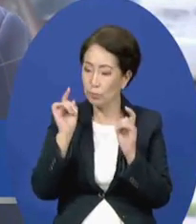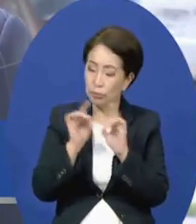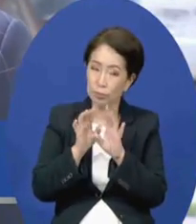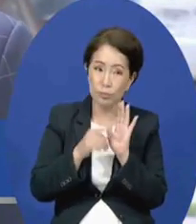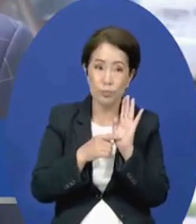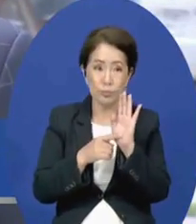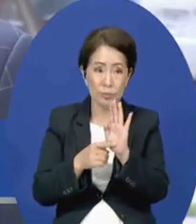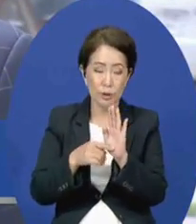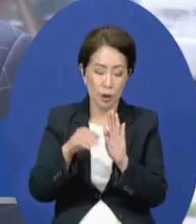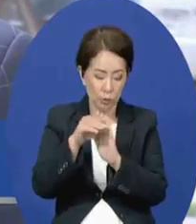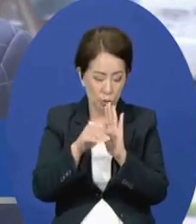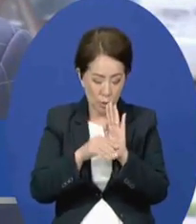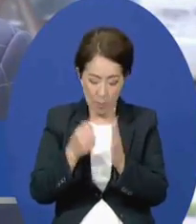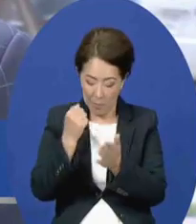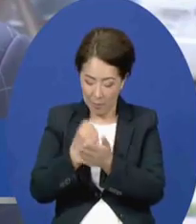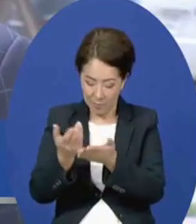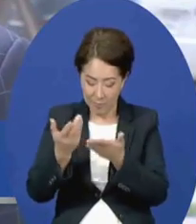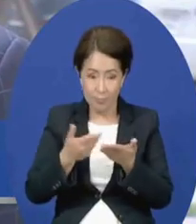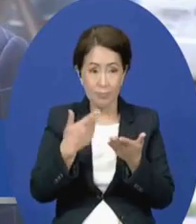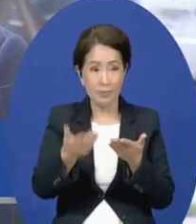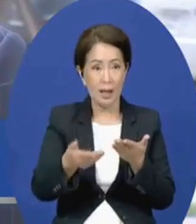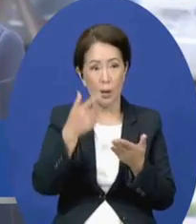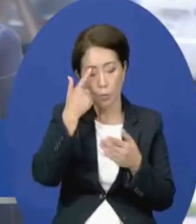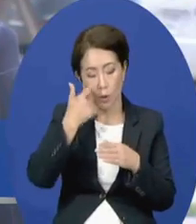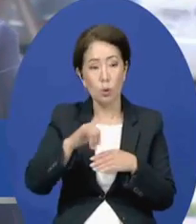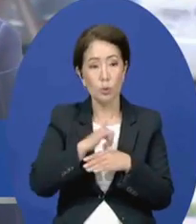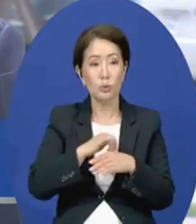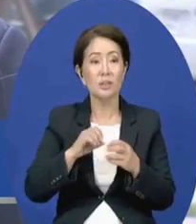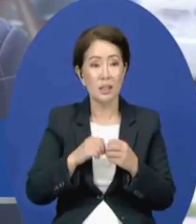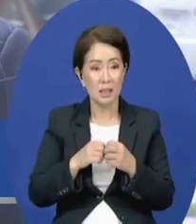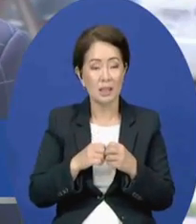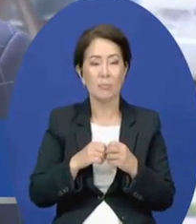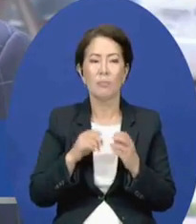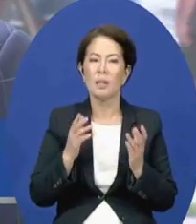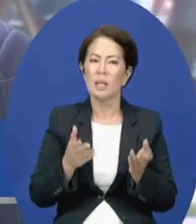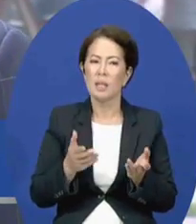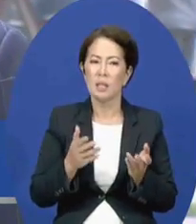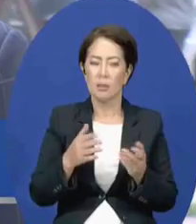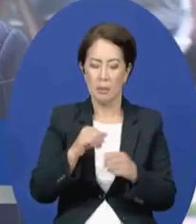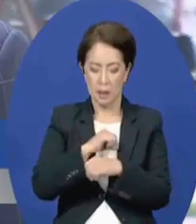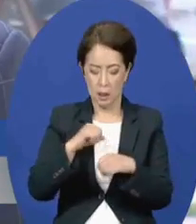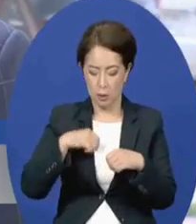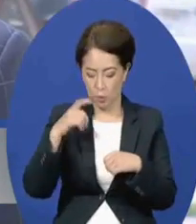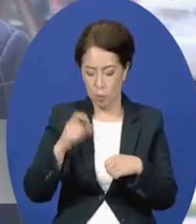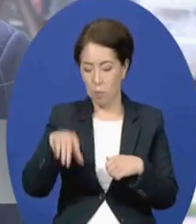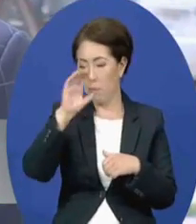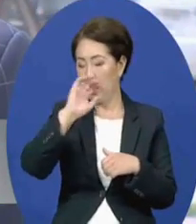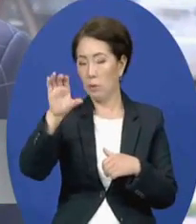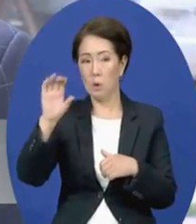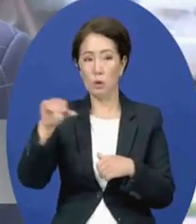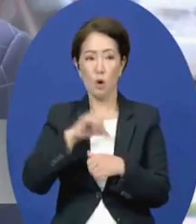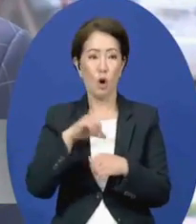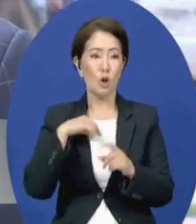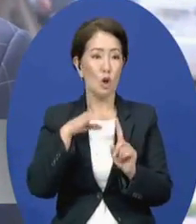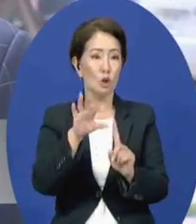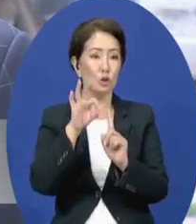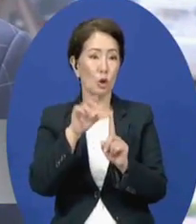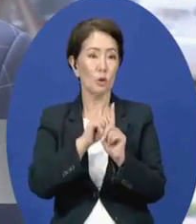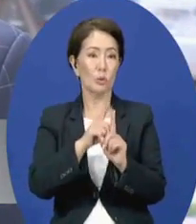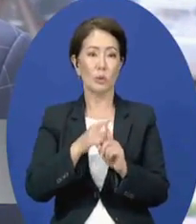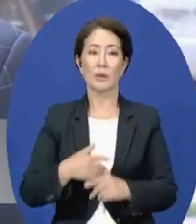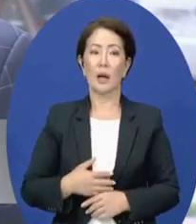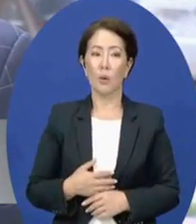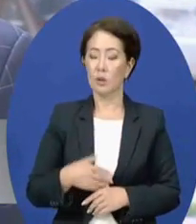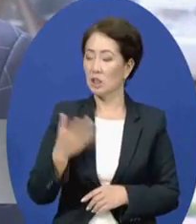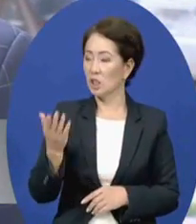журам батлагдаад гарсны дараа бол Монгол улстай хийнэ. Ингэснээрээ манай иргэн аж ахуйн нэгжүүд бол өөрсдийн сонголтоороо